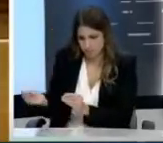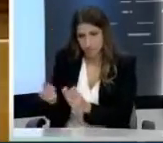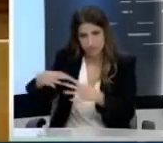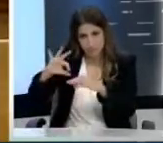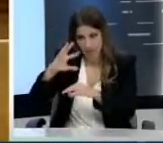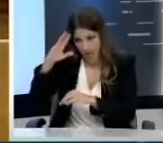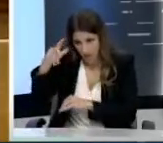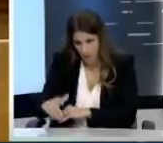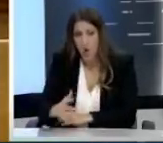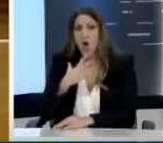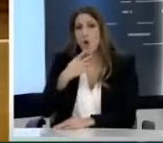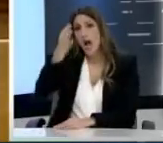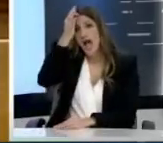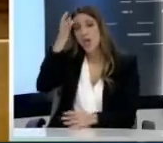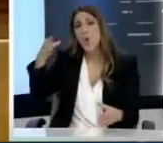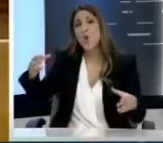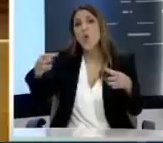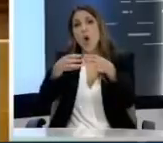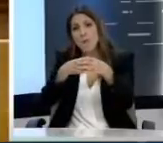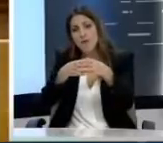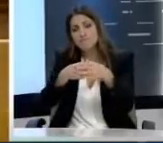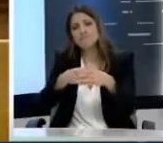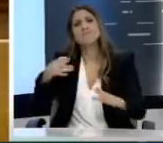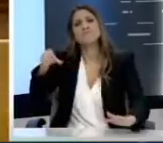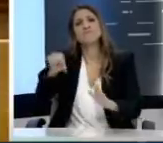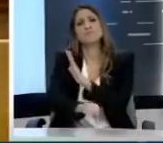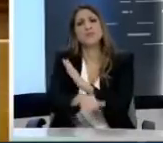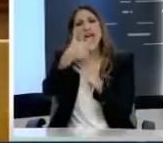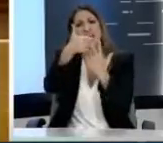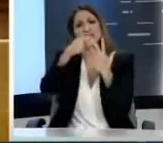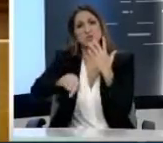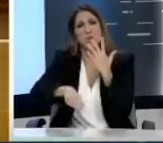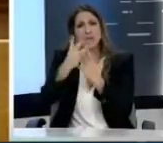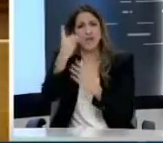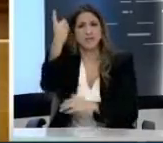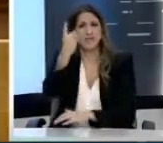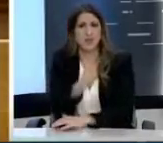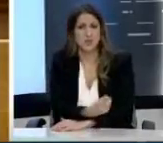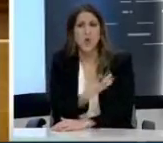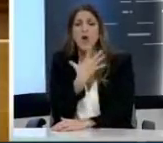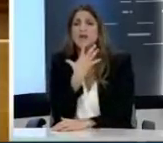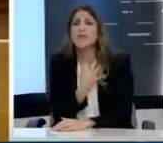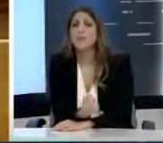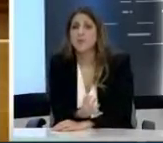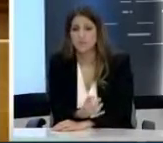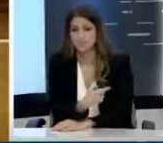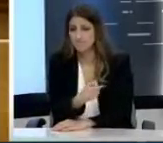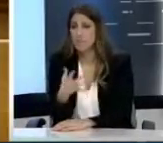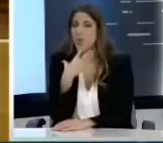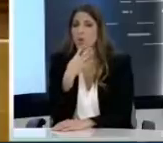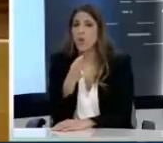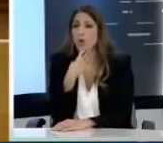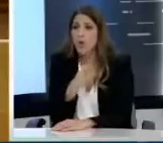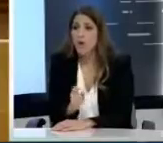γεννήθηκε. Γιατί το Γαλλικό Σοσιαλιστικό Κόμμα έπεσε στο 6,3. Οι ΕΣΥΟΥ στη Γερμανία είχαν το